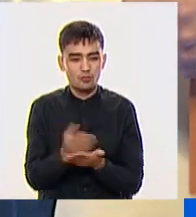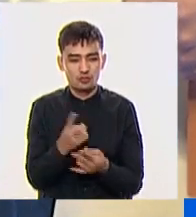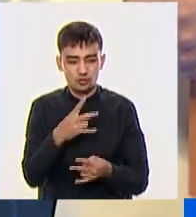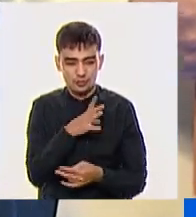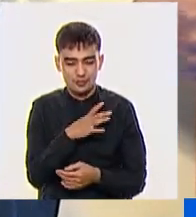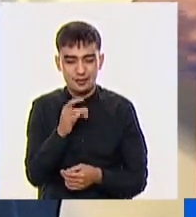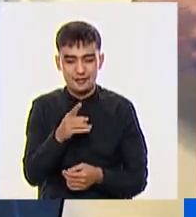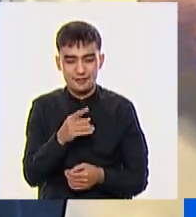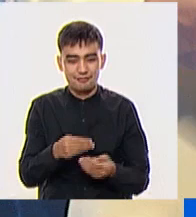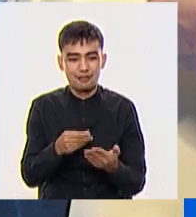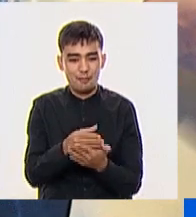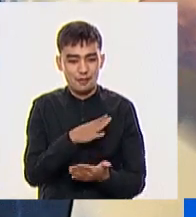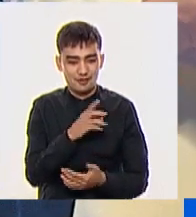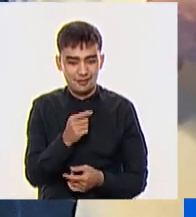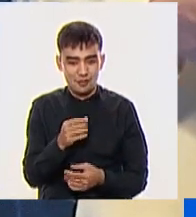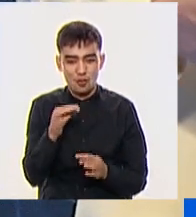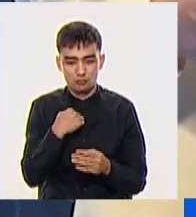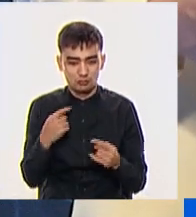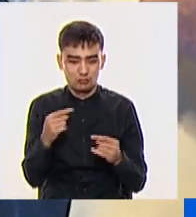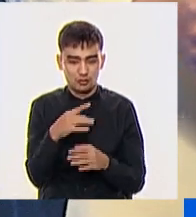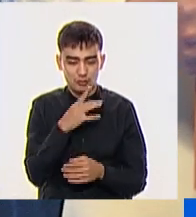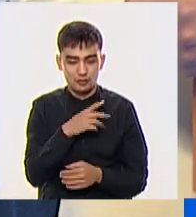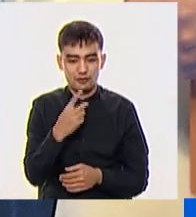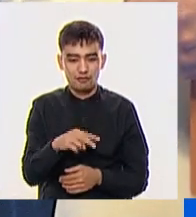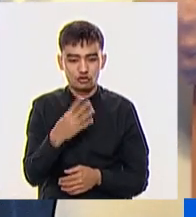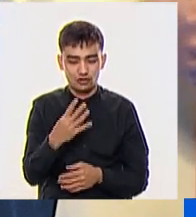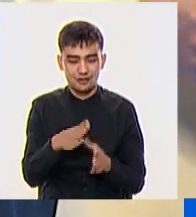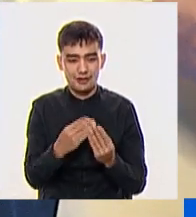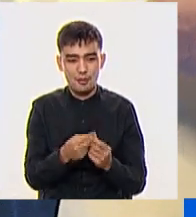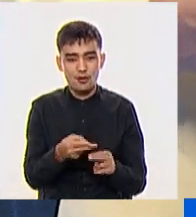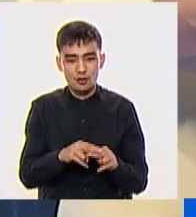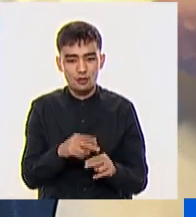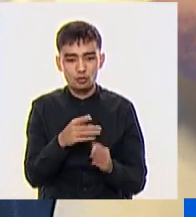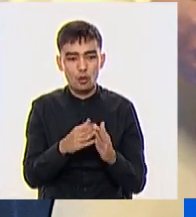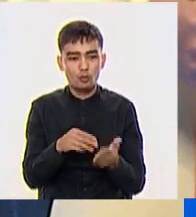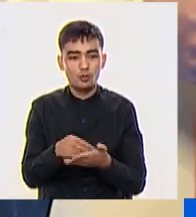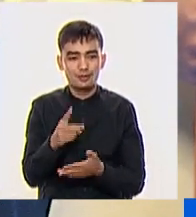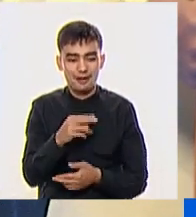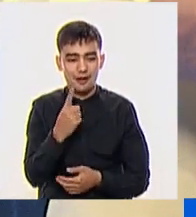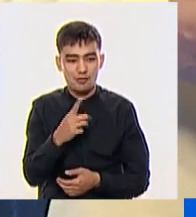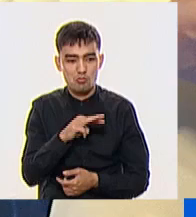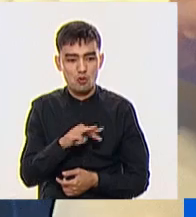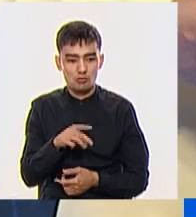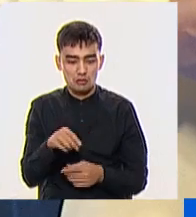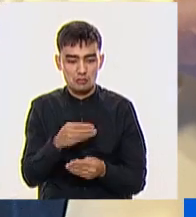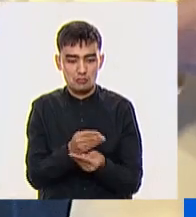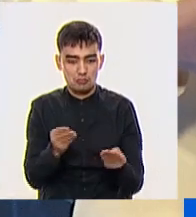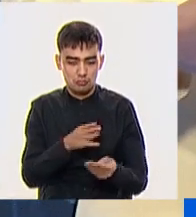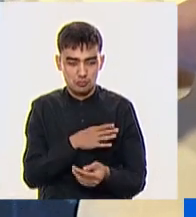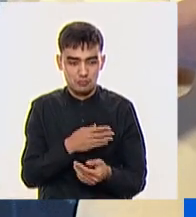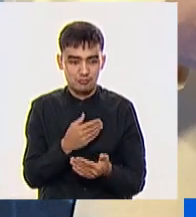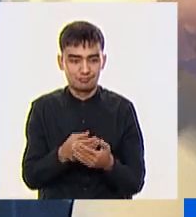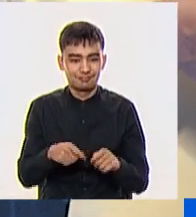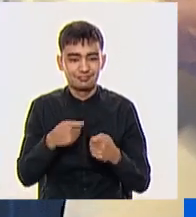ұсынылған өтемақымен келіспейді. Әкімдік 24 жанұяның әрқайсына үй алу үшін тек 1 миллион теңгеден астам қаражат